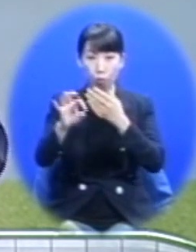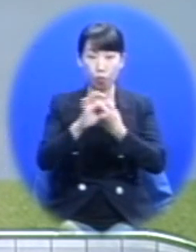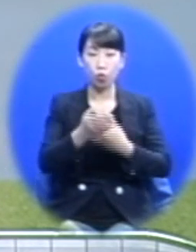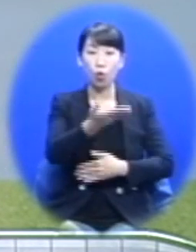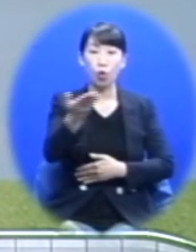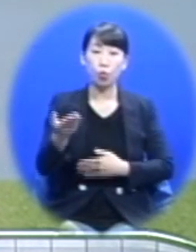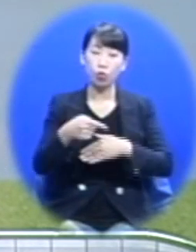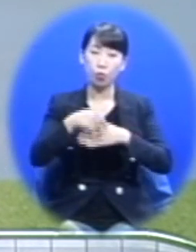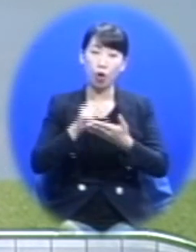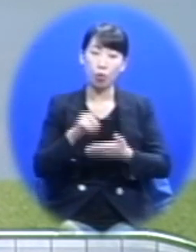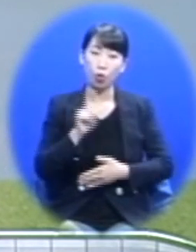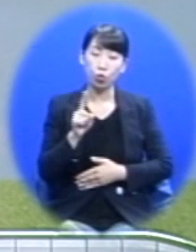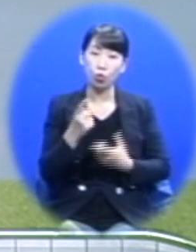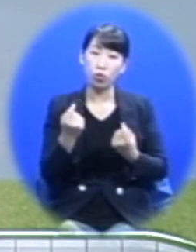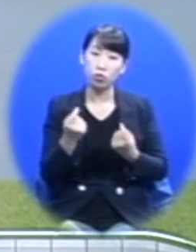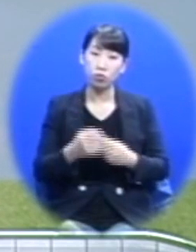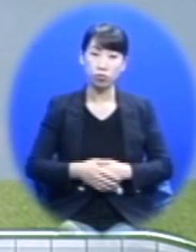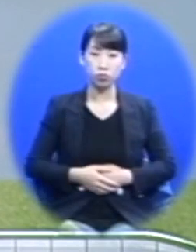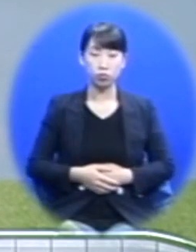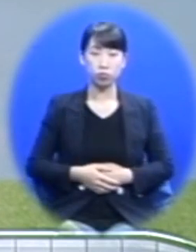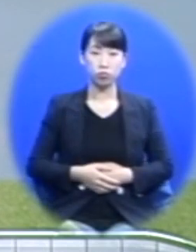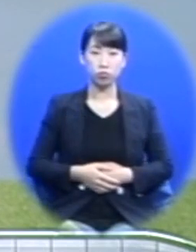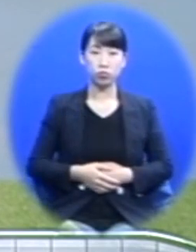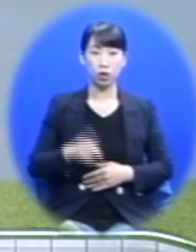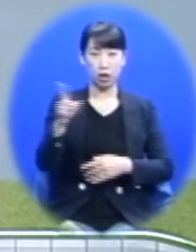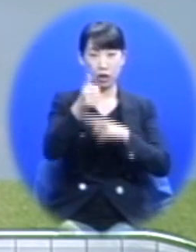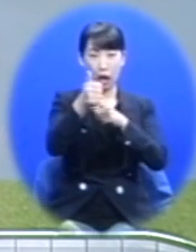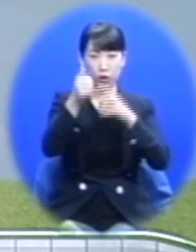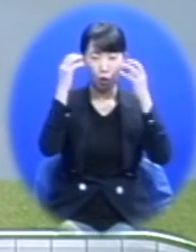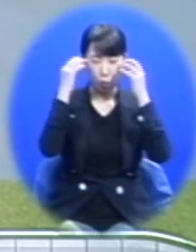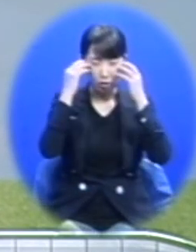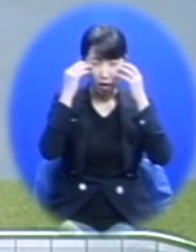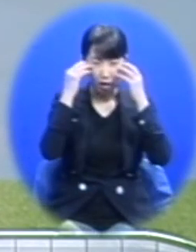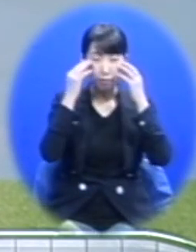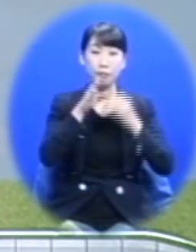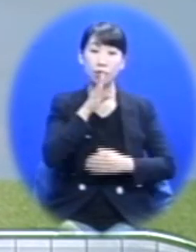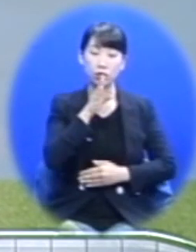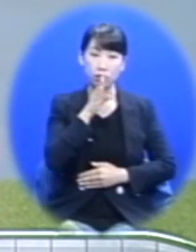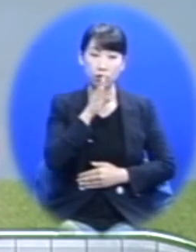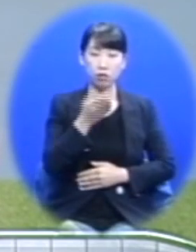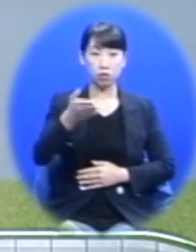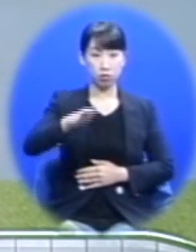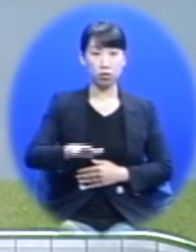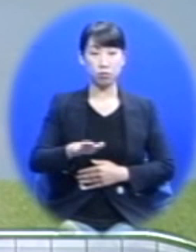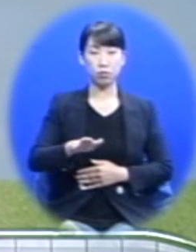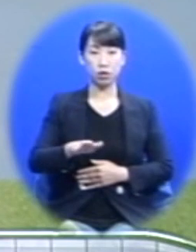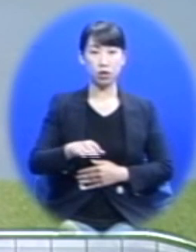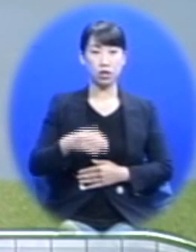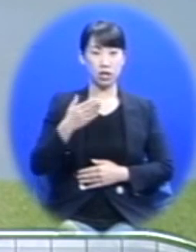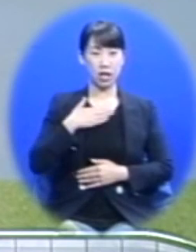여러분들은 어떤 심정일까요? 물론 다윗이 겪는 고생스러움이 있습니다. 그렇지만 다윗이